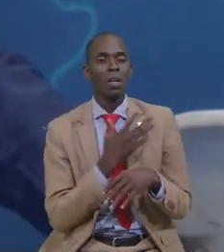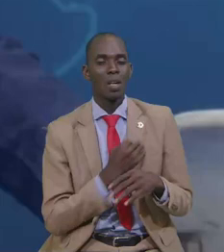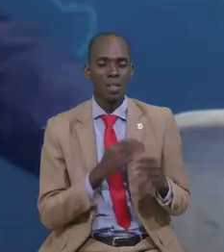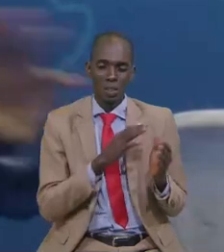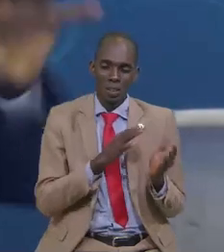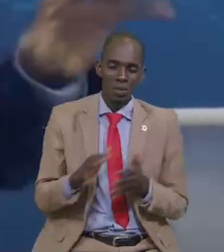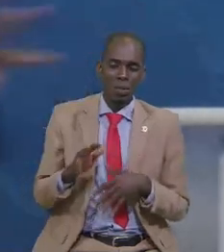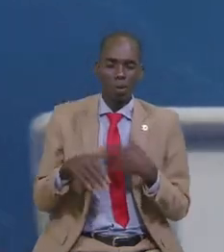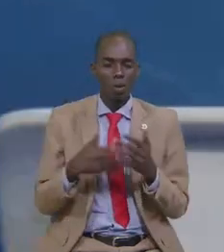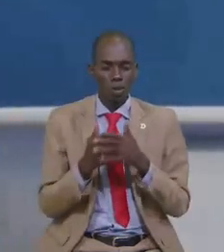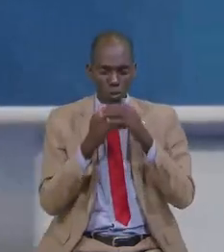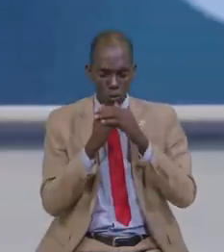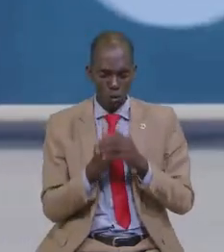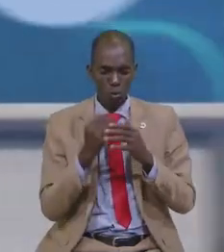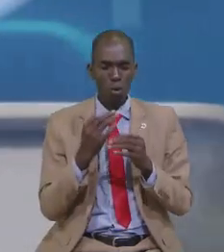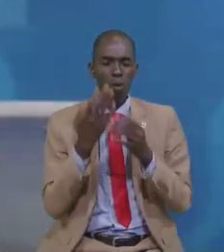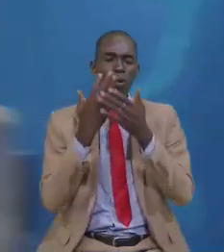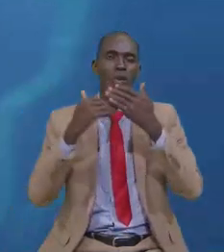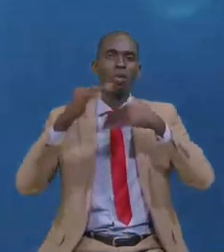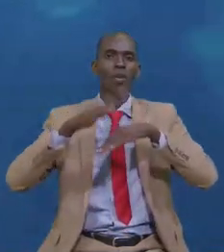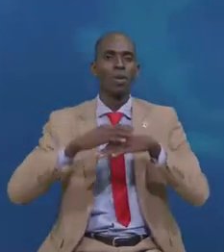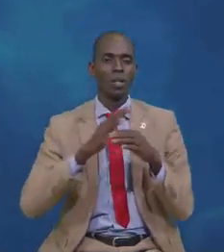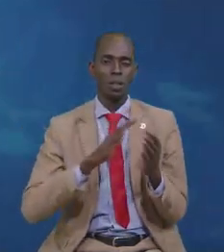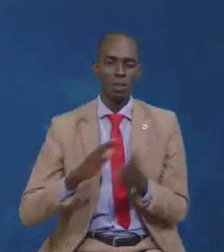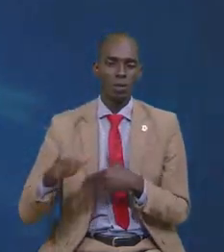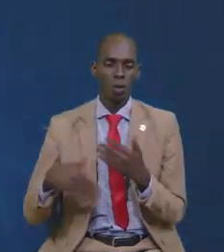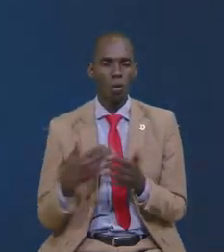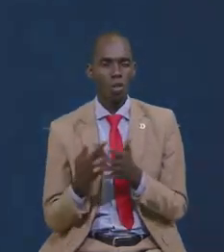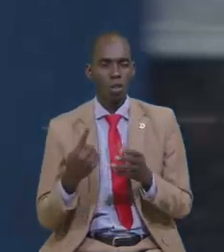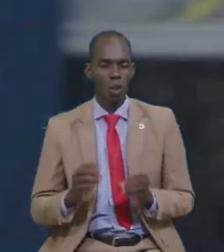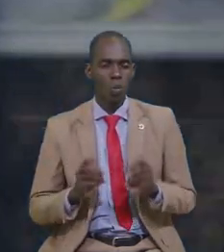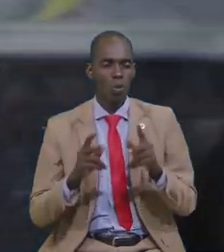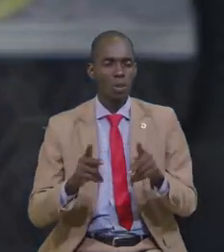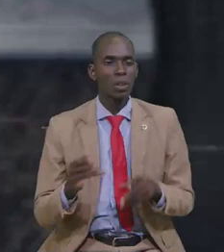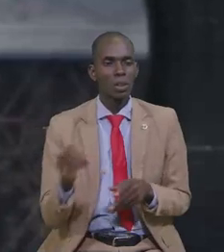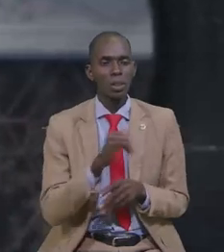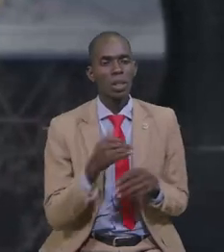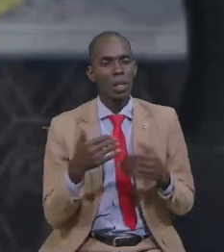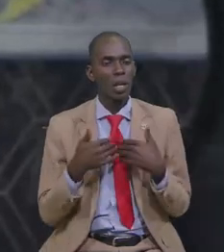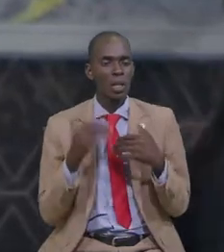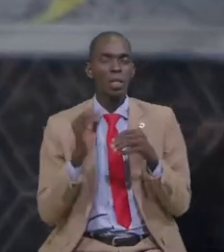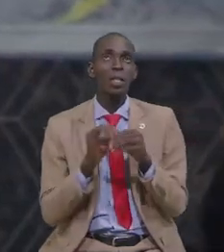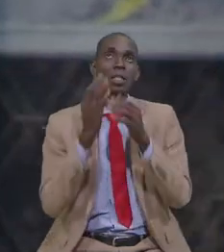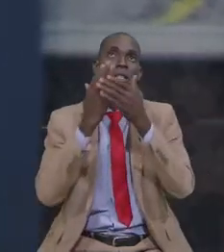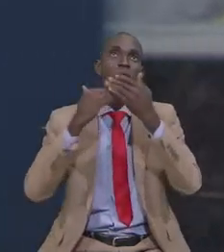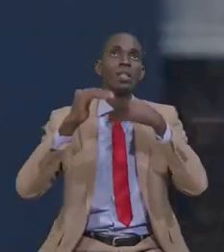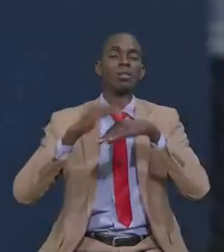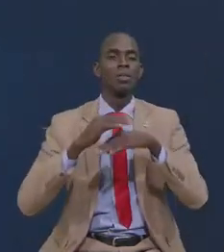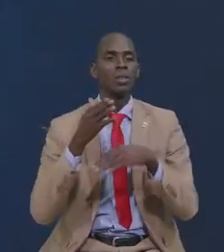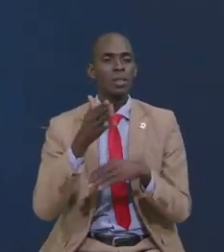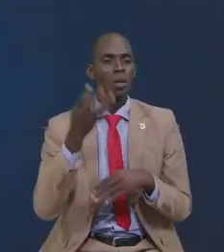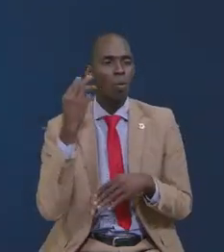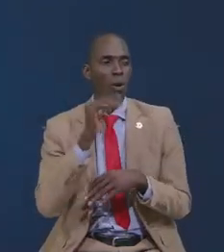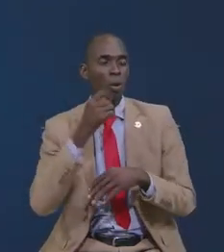du ciel, et abandonne toute l'adoration du ciel, et quitte tous les privilèges du